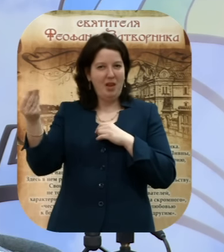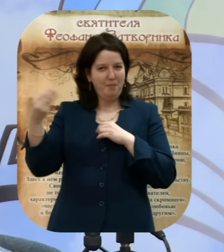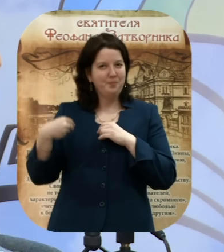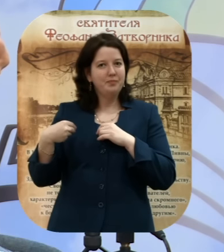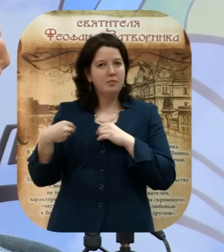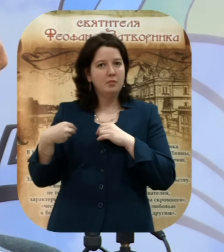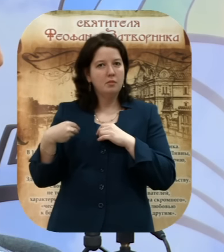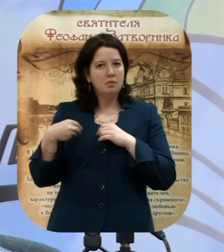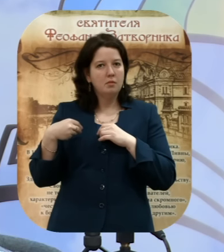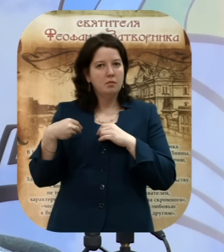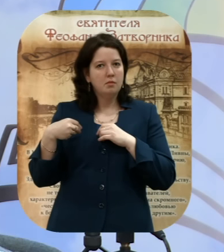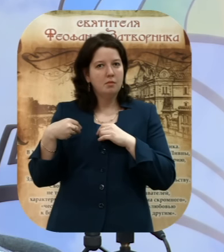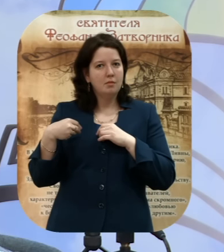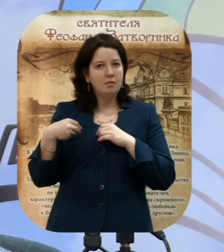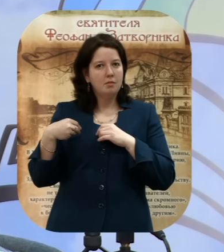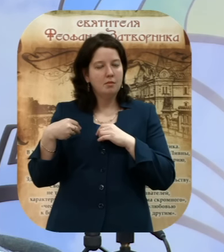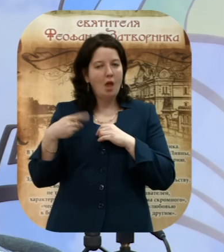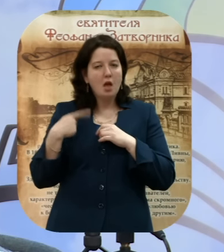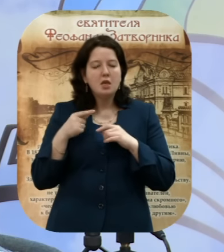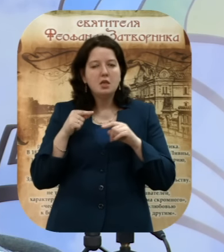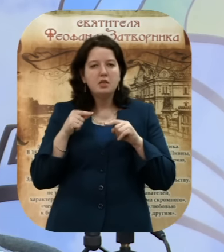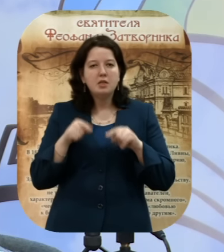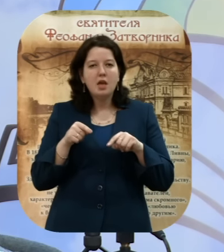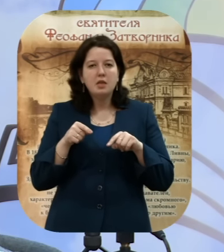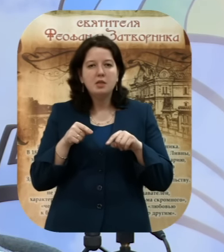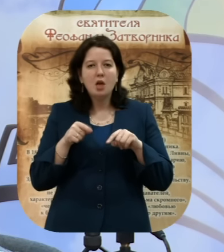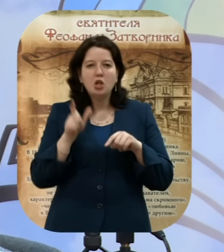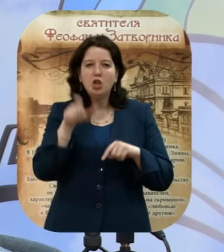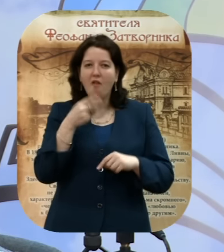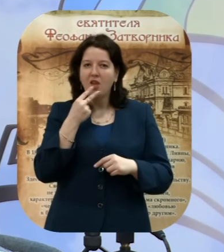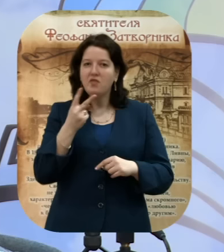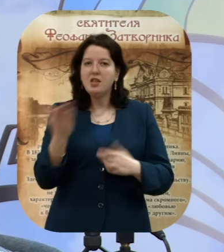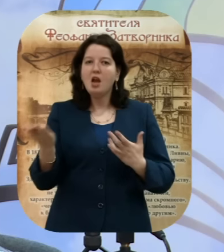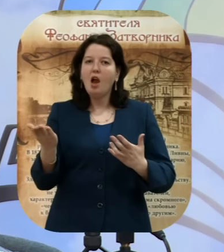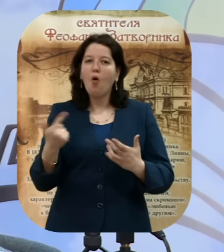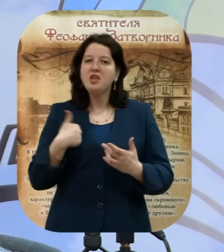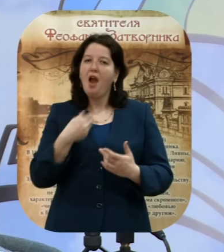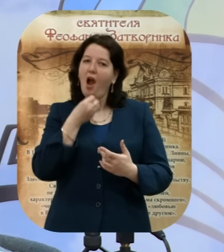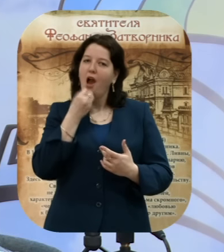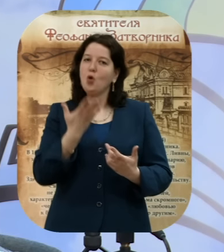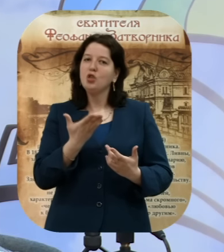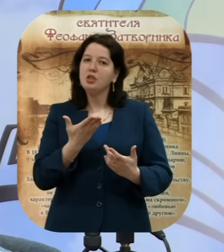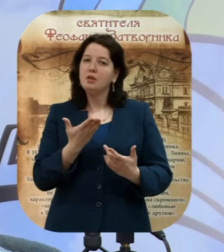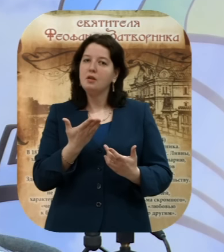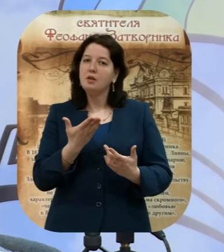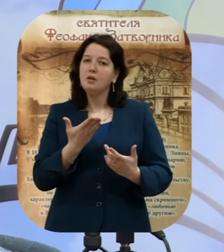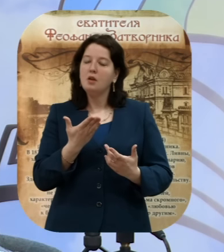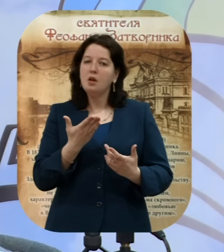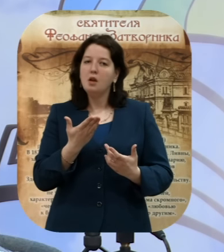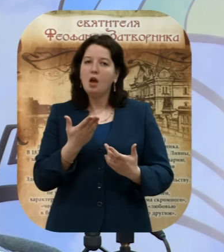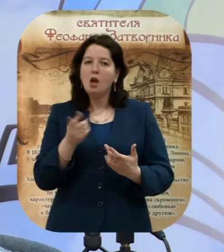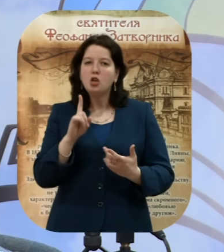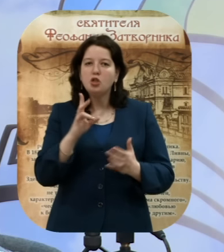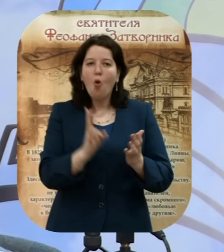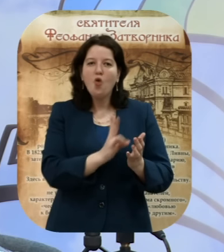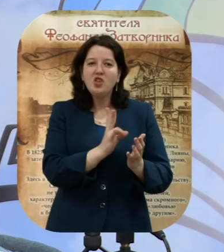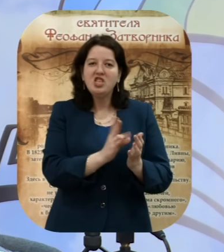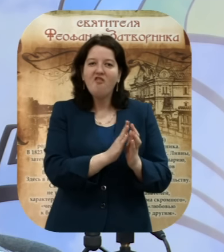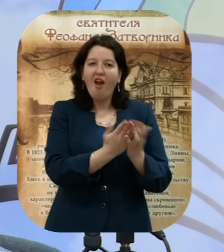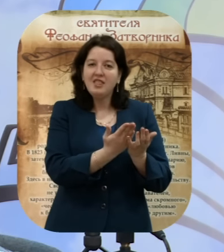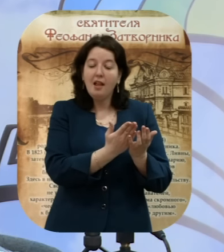Слышите? И здесь я даже вижу, какой я хороший. Слышите, что Евангелие-то